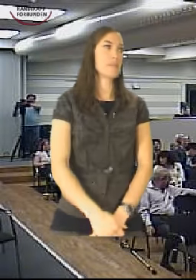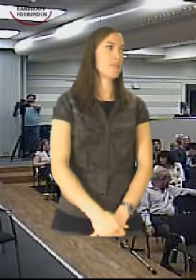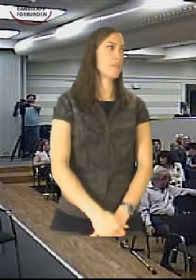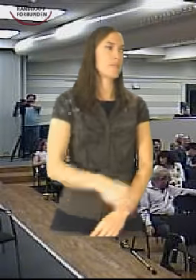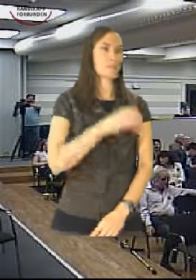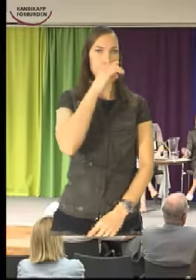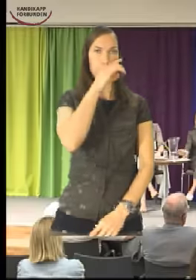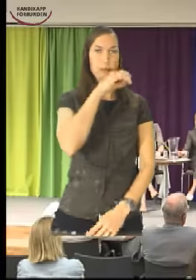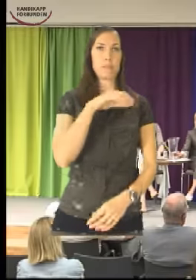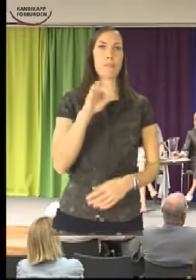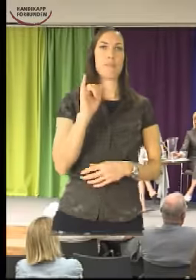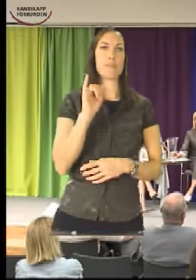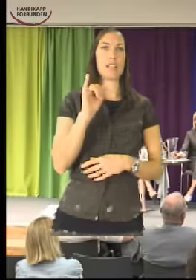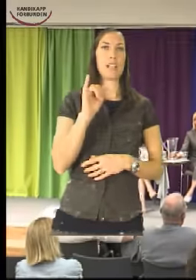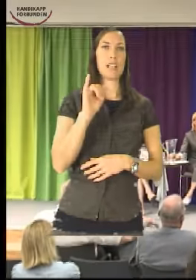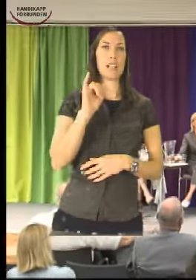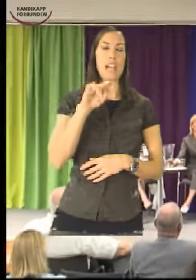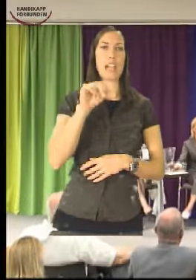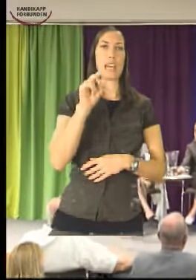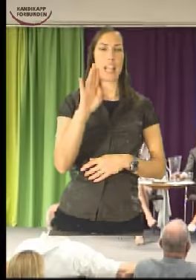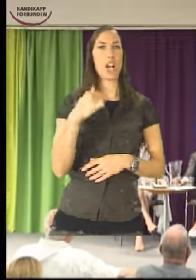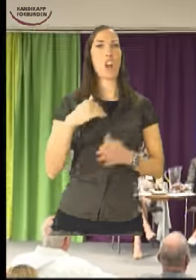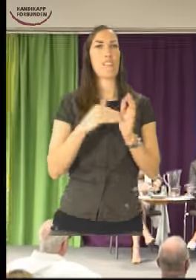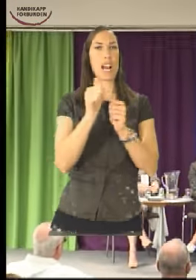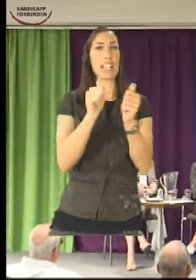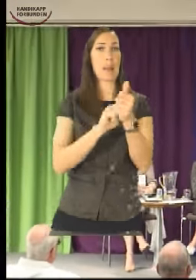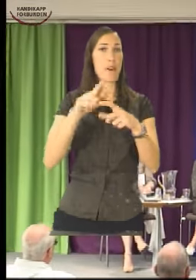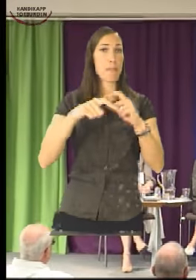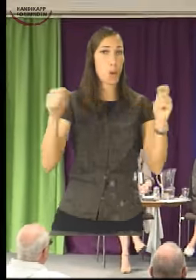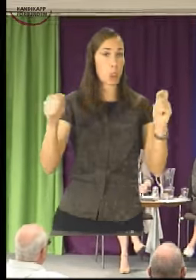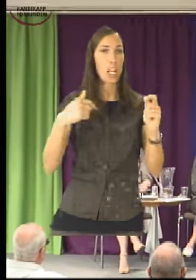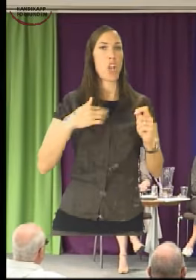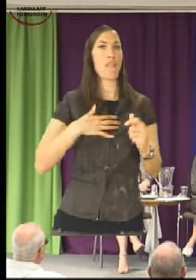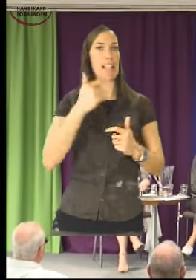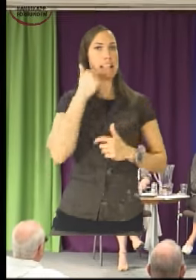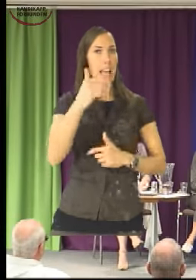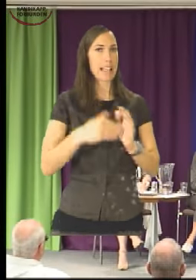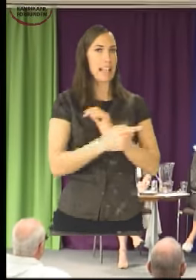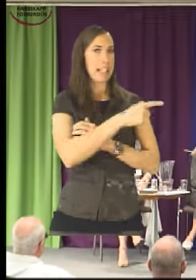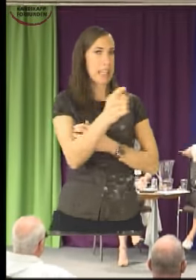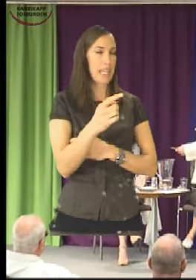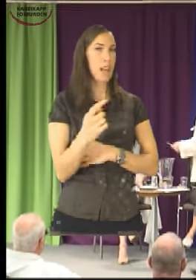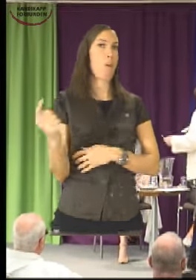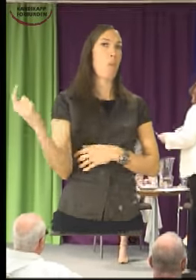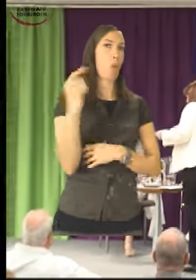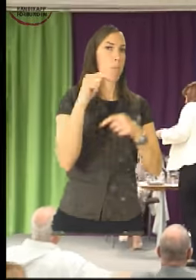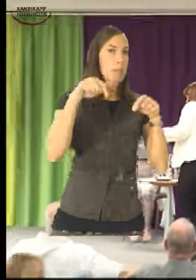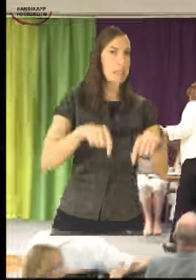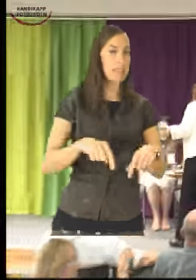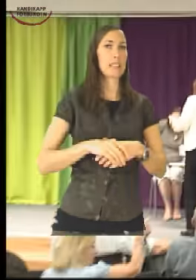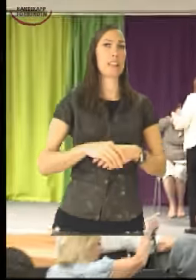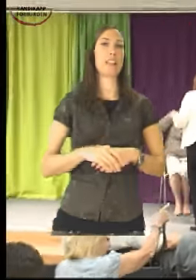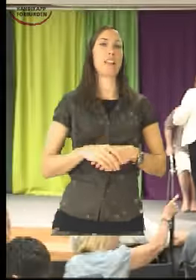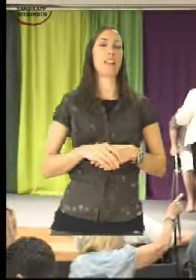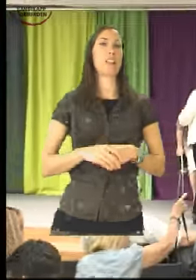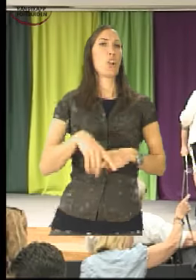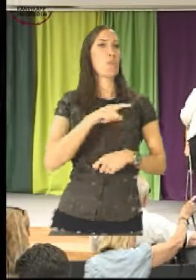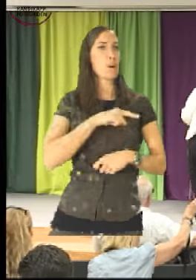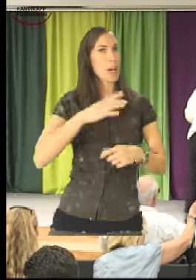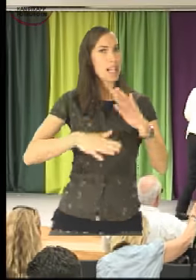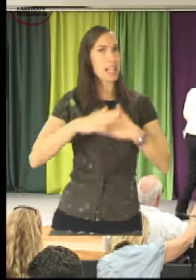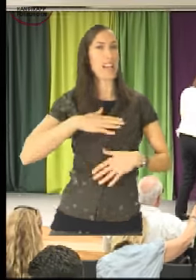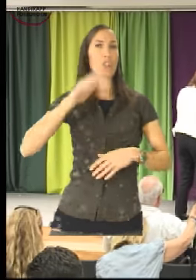Jag ska också för Handikappförbundens räkning då be att få tacka er för att ni har kommit hit. Det har varit väldigt intressant